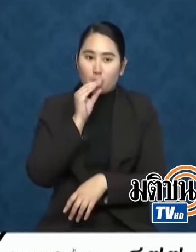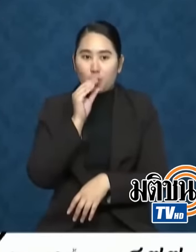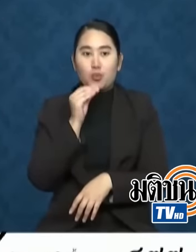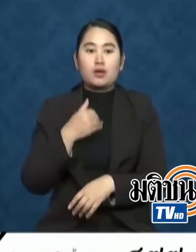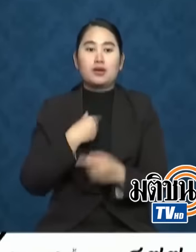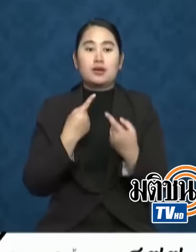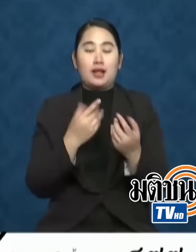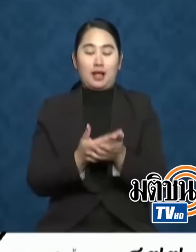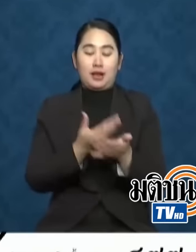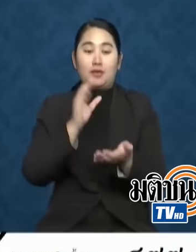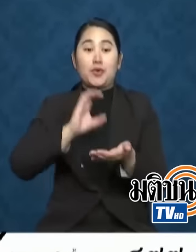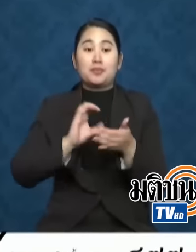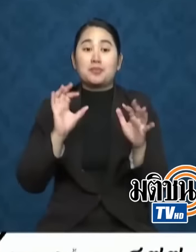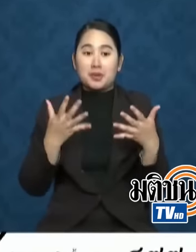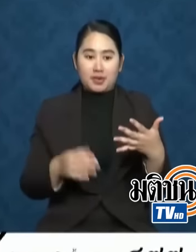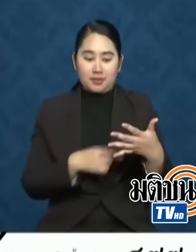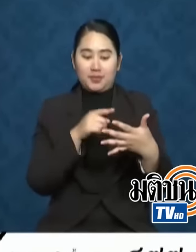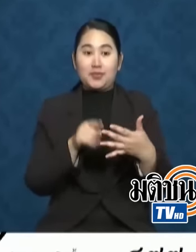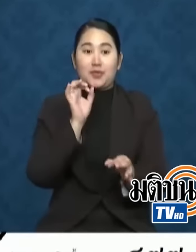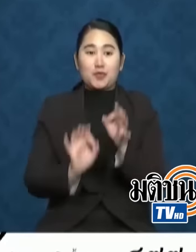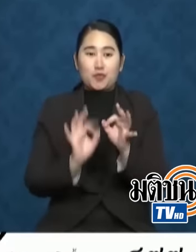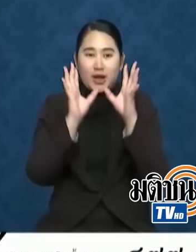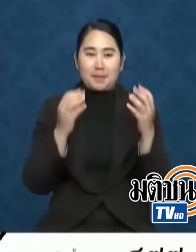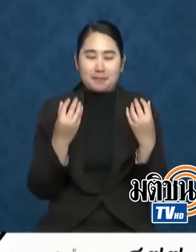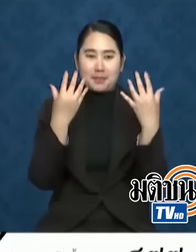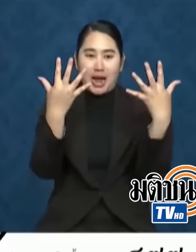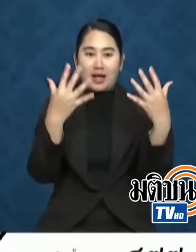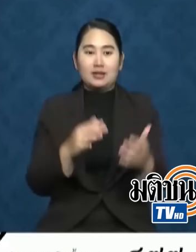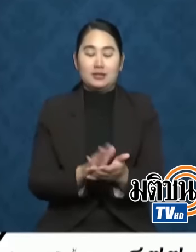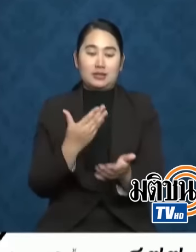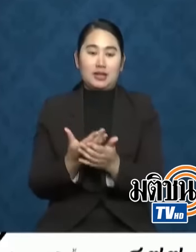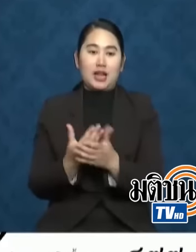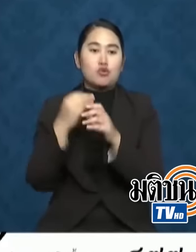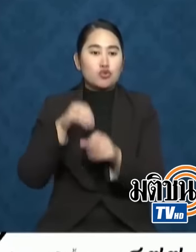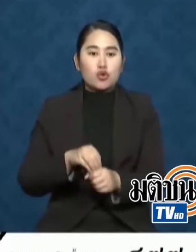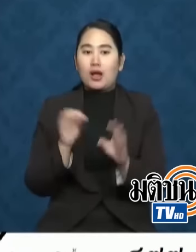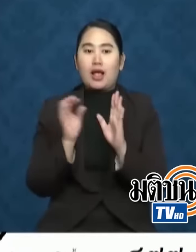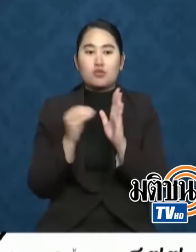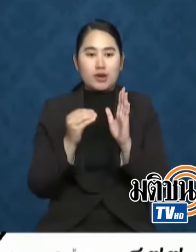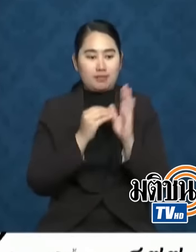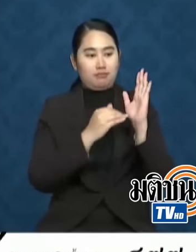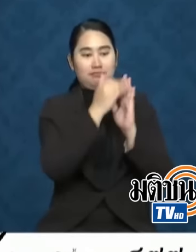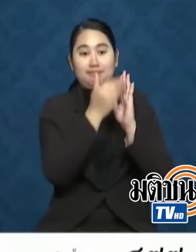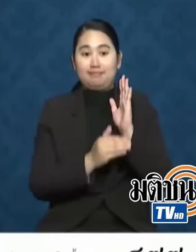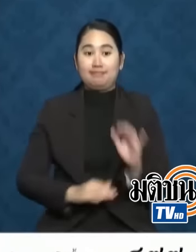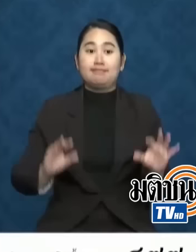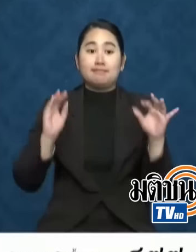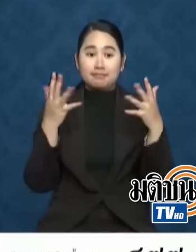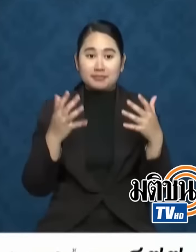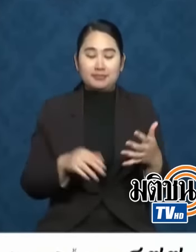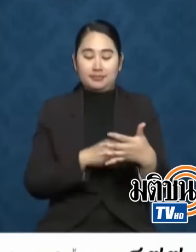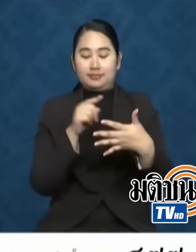เงินเราเห็นชั้นที่3ไฟป่าที่งบยังไปกระจุกอยู่ที่ส่วนกลางไม่ได้กระจายสู่ท้องถิ่นเ